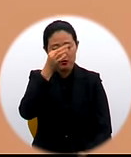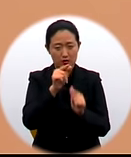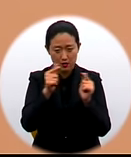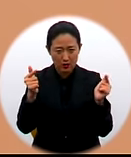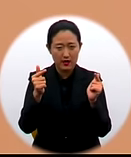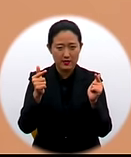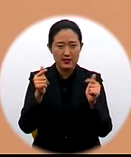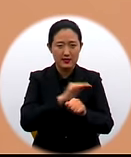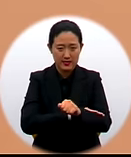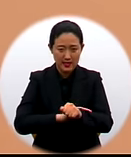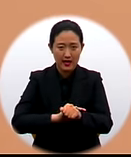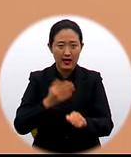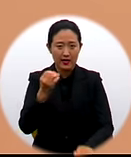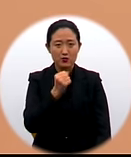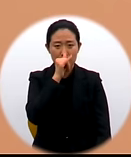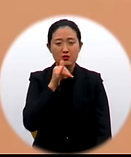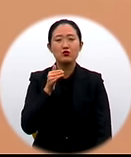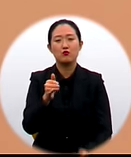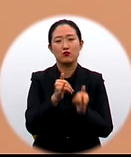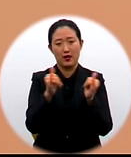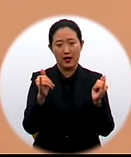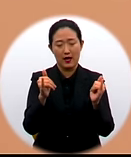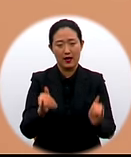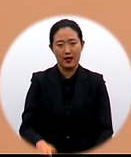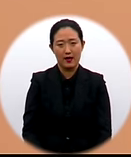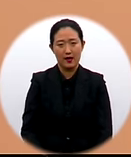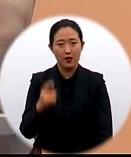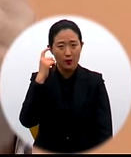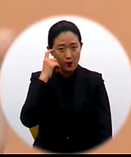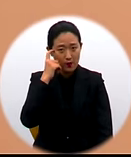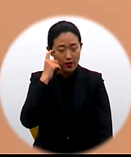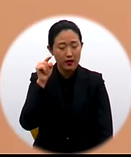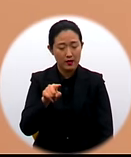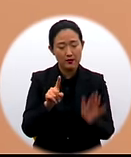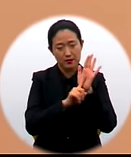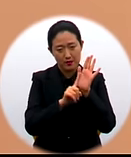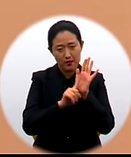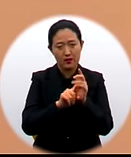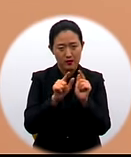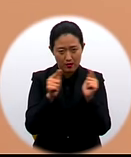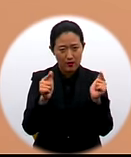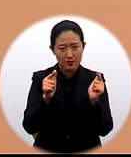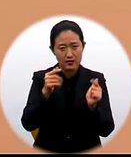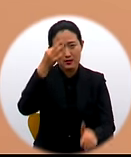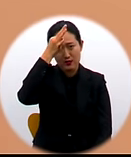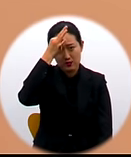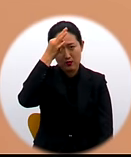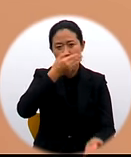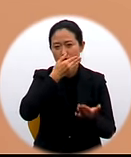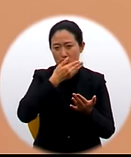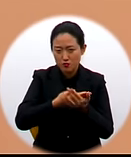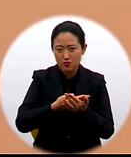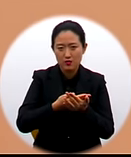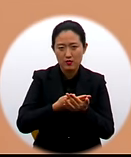가진 마케터들이었어요. 몸값도 비쌌고 아주 고유한 영역이었습니다. 왜냐하면 개인이 이 퍼포먼스 마케팅을 하면서 쌓아온 널리지와